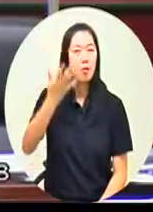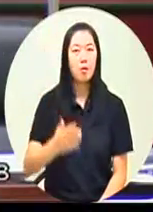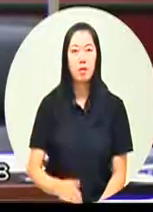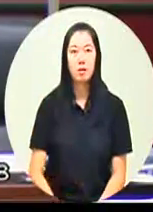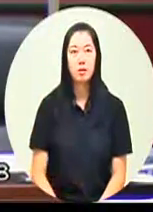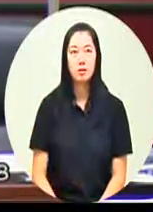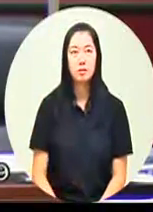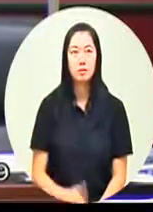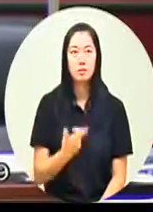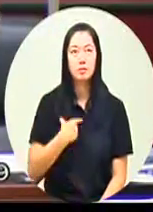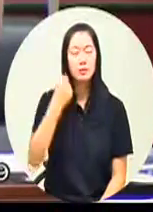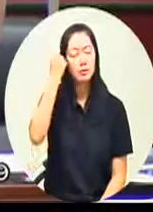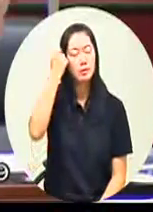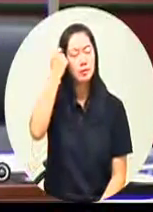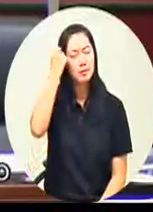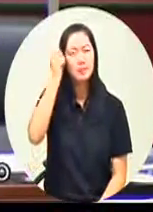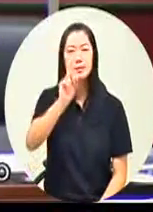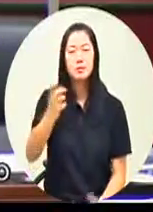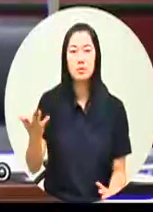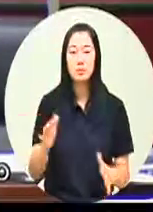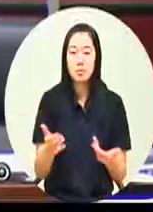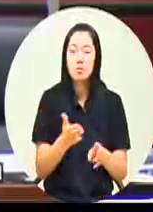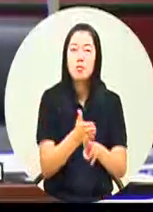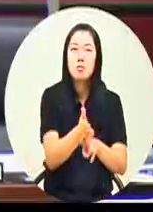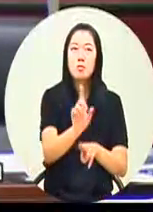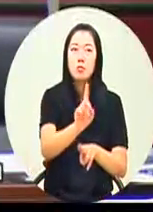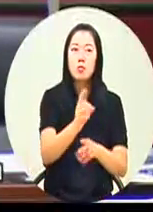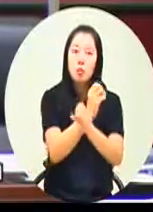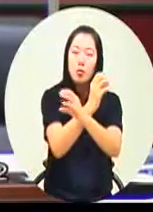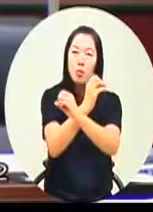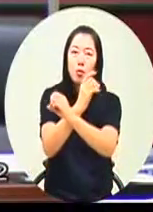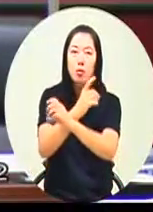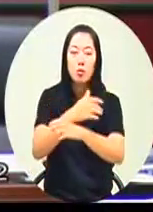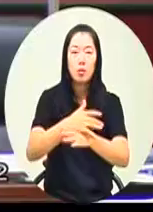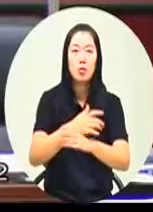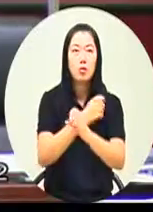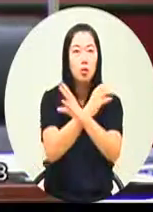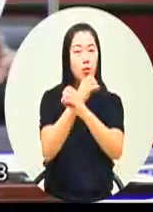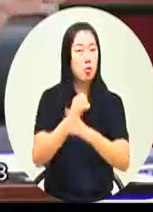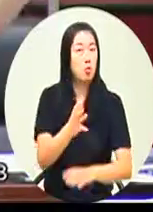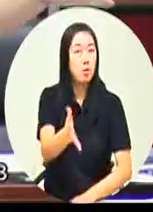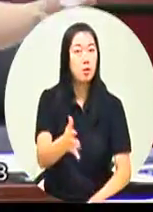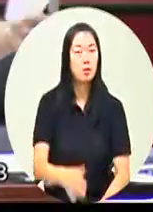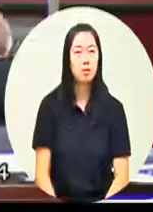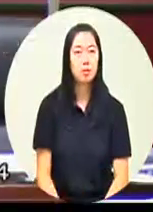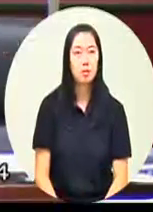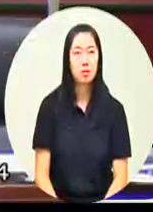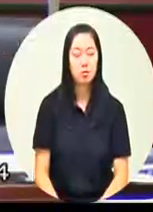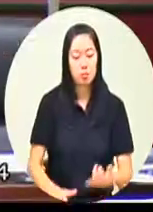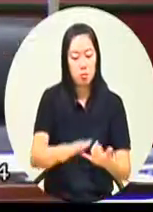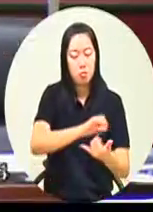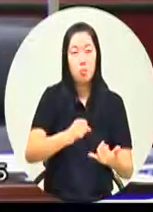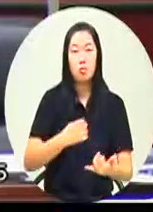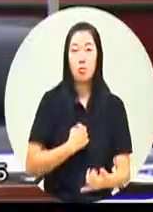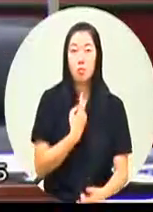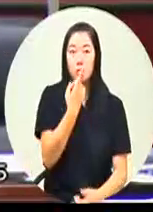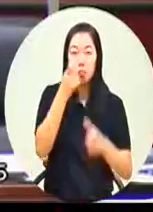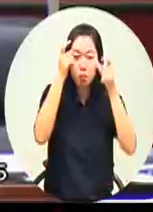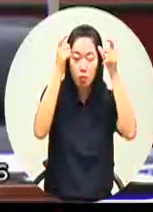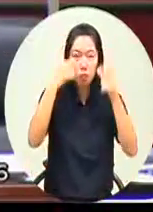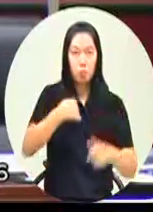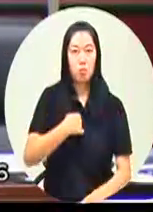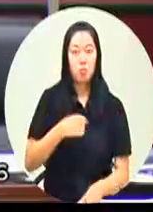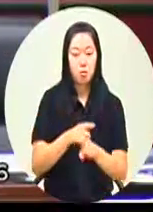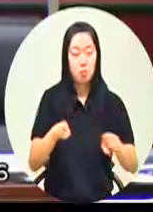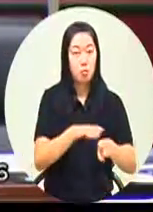特别去记你一个说轻轨的路段有什么交通号志呢？为什么呢？ 因为全台湾呢只有我们有在用平面